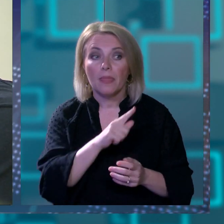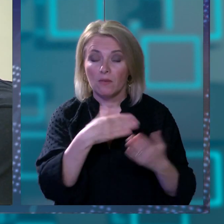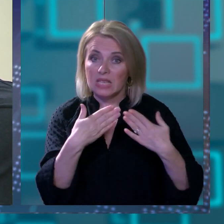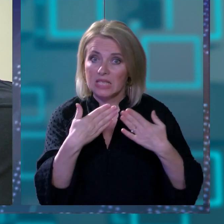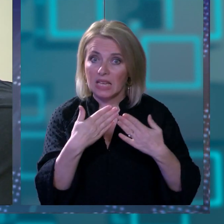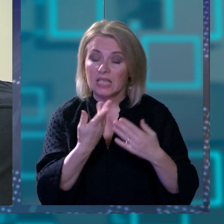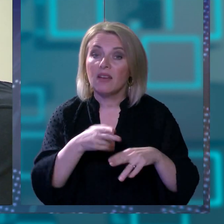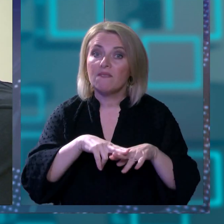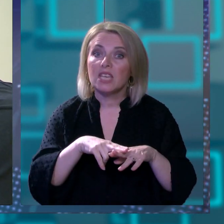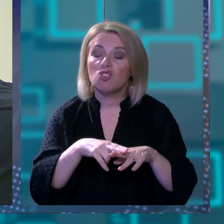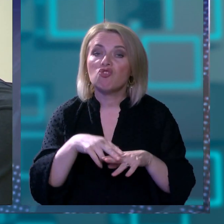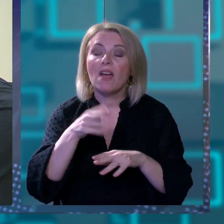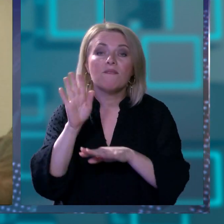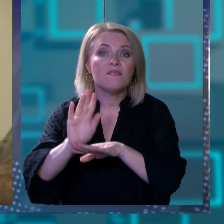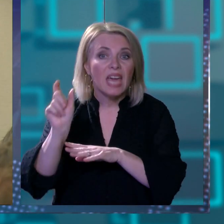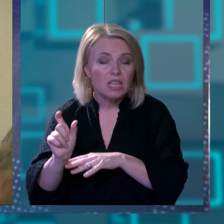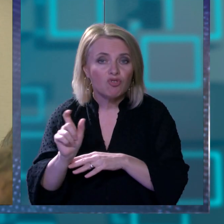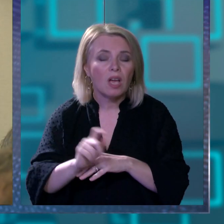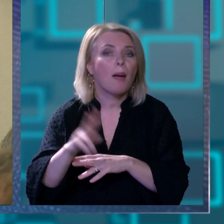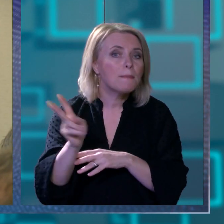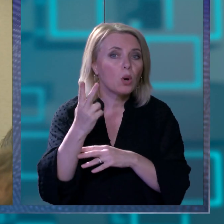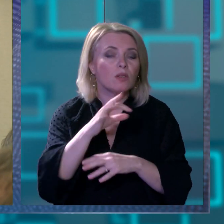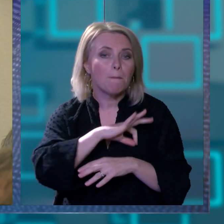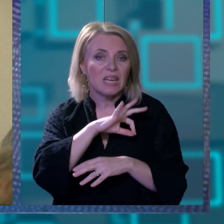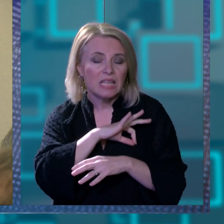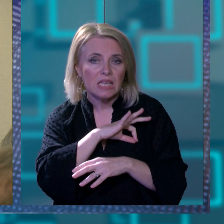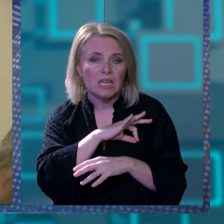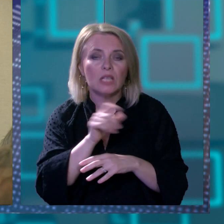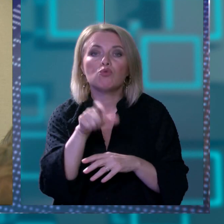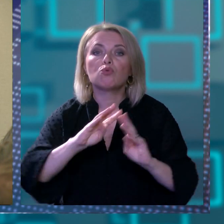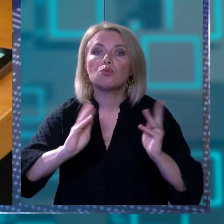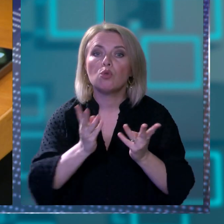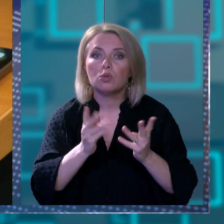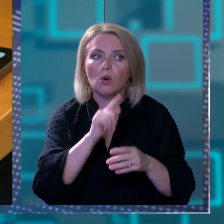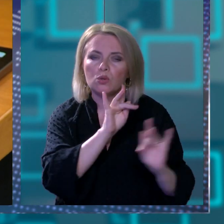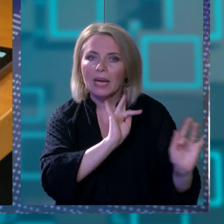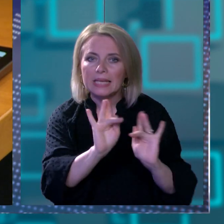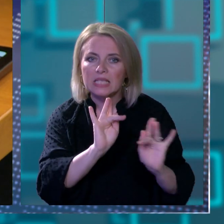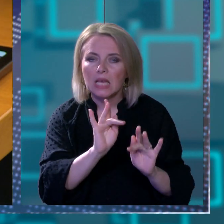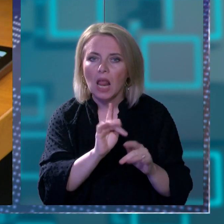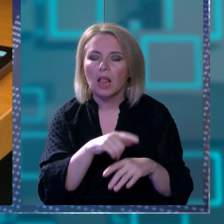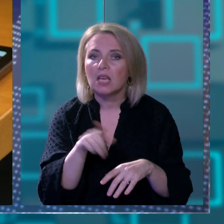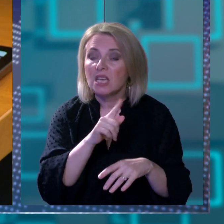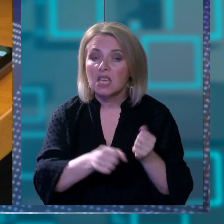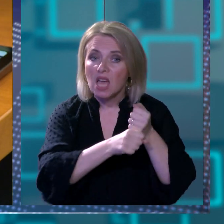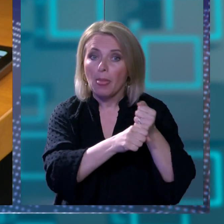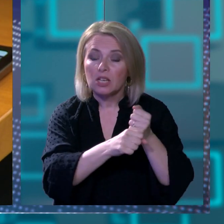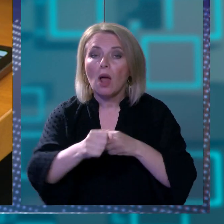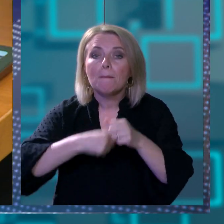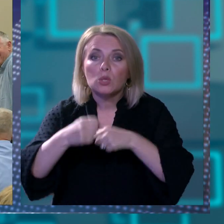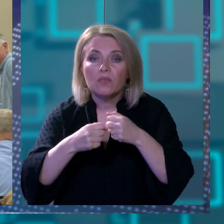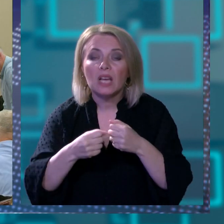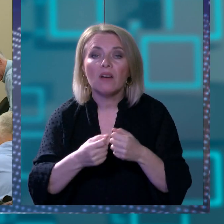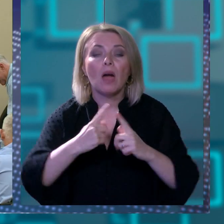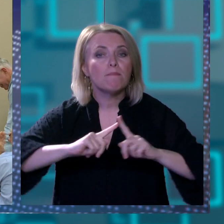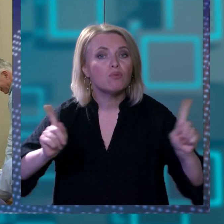Na samoj sjednici je više vijećnika prozvalo predsjednicu Županijske skupštine Terezinu Orlić, koju su spočitavali što se navodno nije držala poslovnika